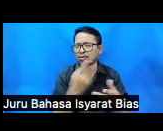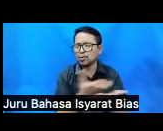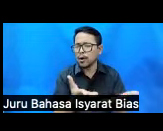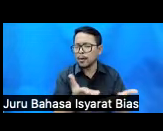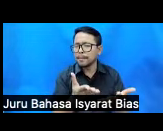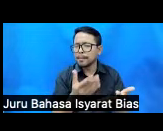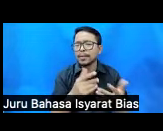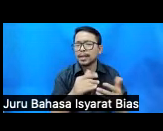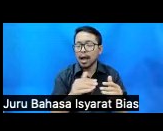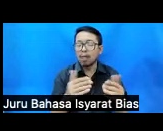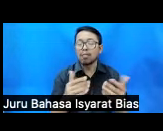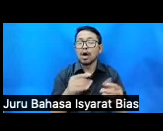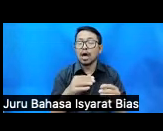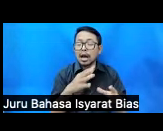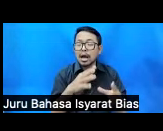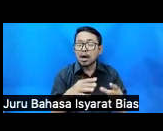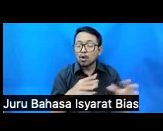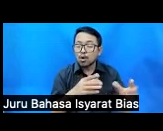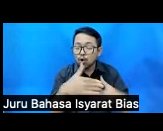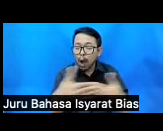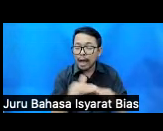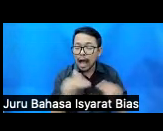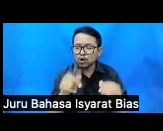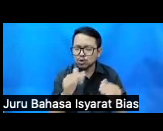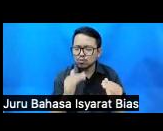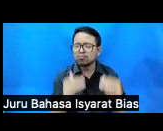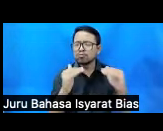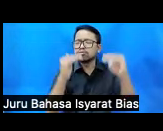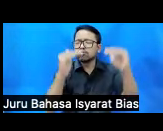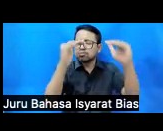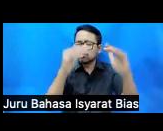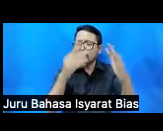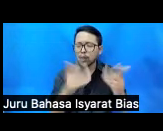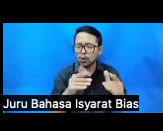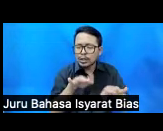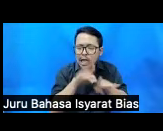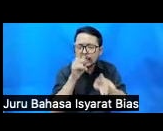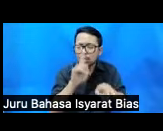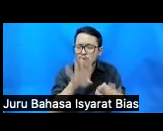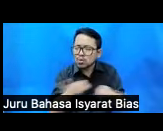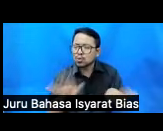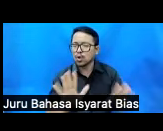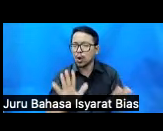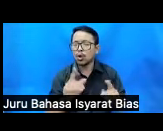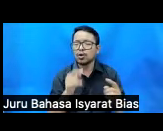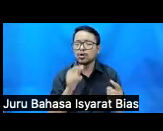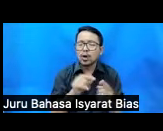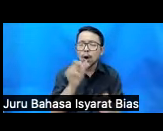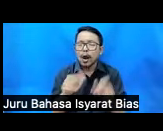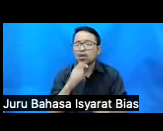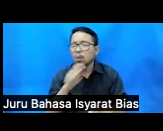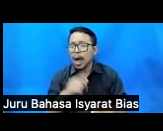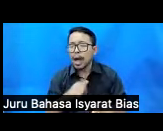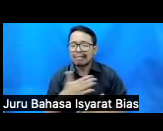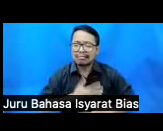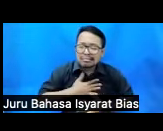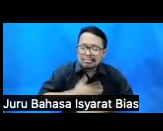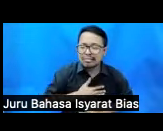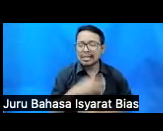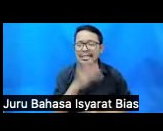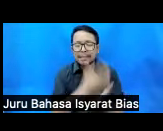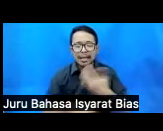yang bertingkat atau enggak, yang gimana supaya nyaman buat lansia, buat penyandang disabilitas, buat yang ibu